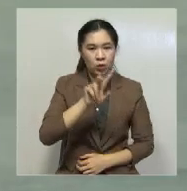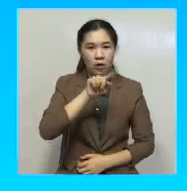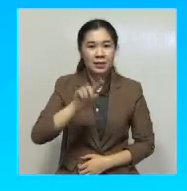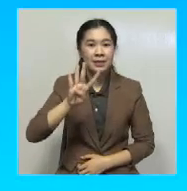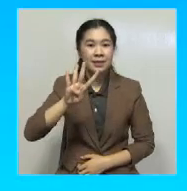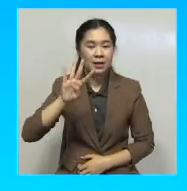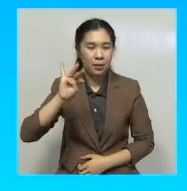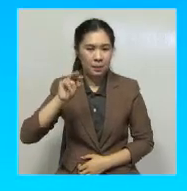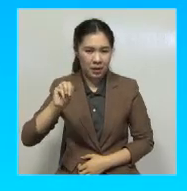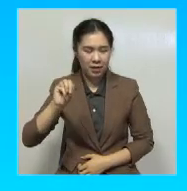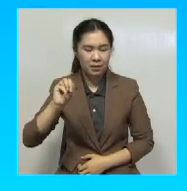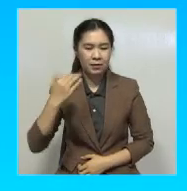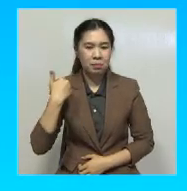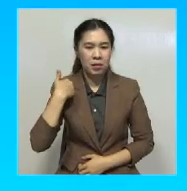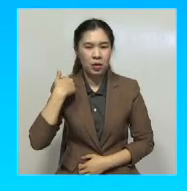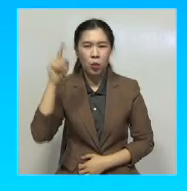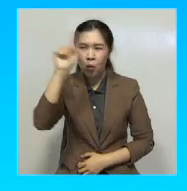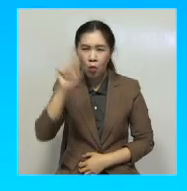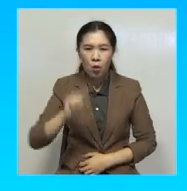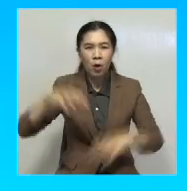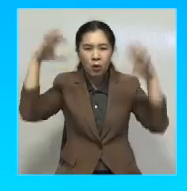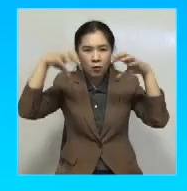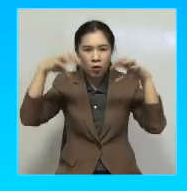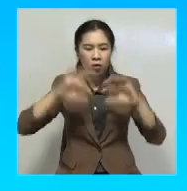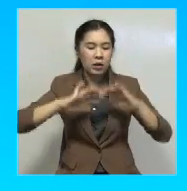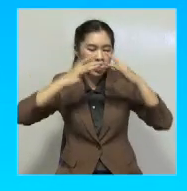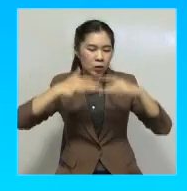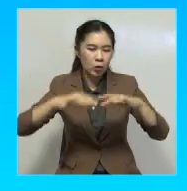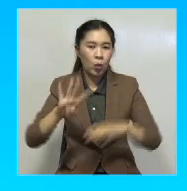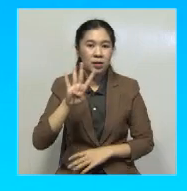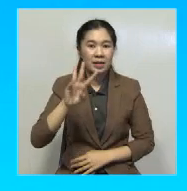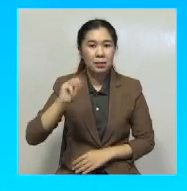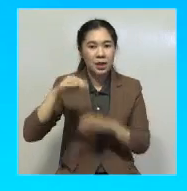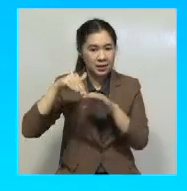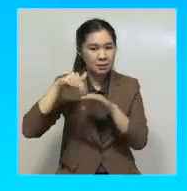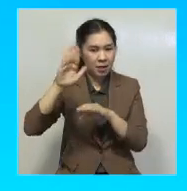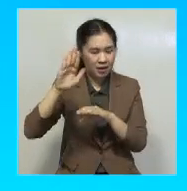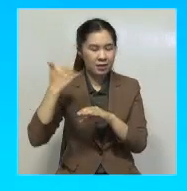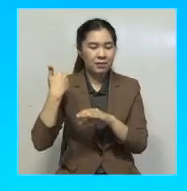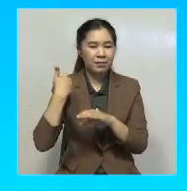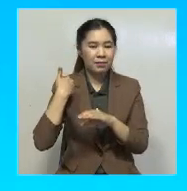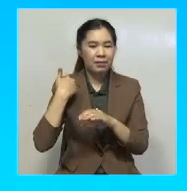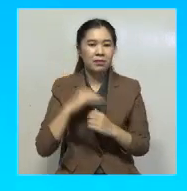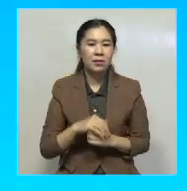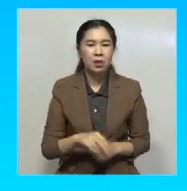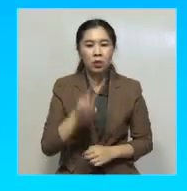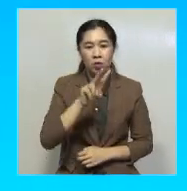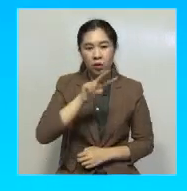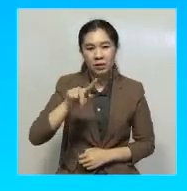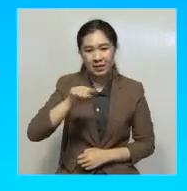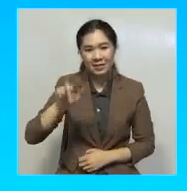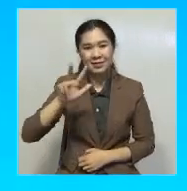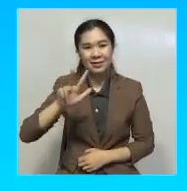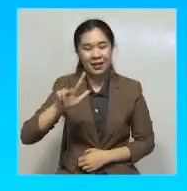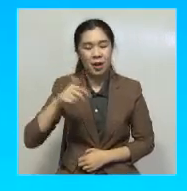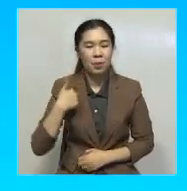มตรบริเวณที่มีฝนฟ้าคะนองนั้นทะเลจะมีคลื่นสูงมากกว่า4เมตรนะคะแล้วก็อ่าวไทยตอนบนมีคลื่นสูง 2-3 เมตรก็ขอ